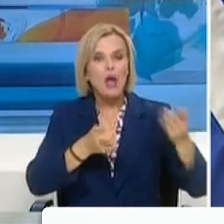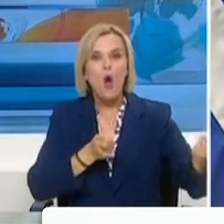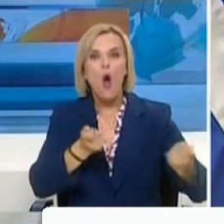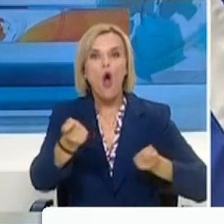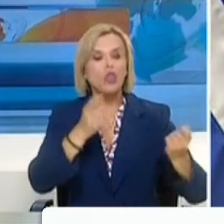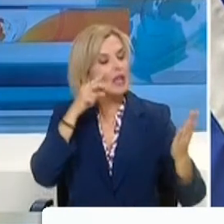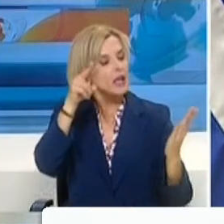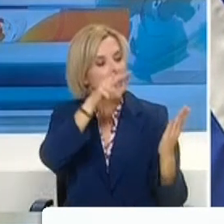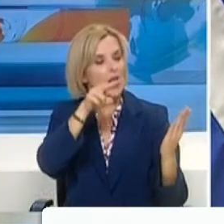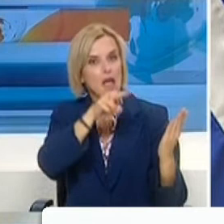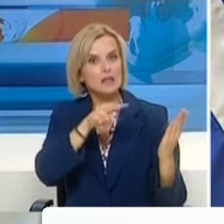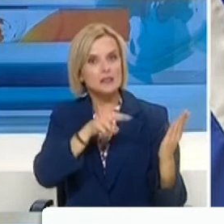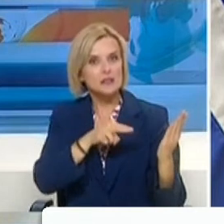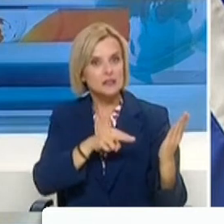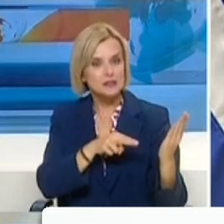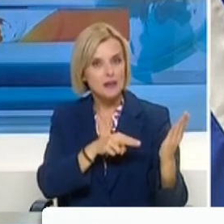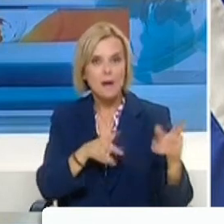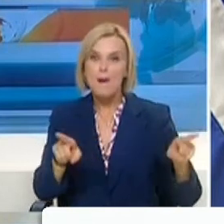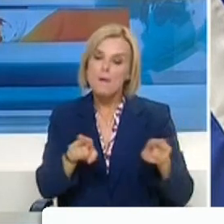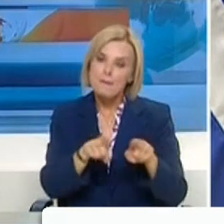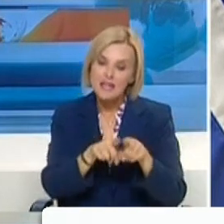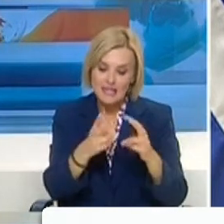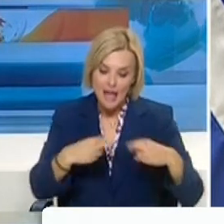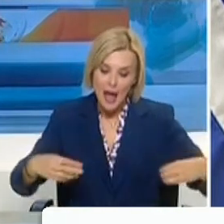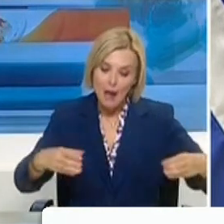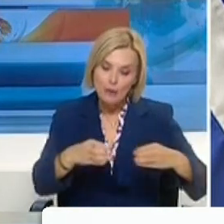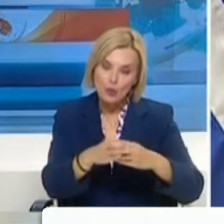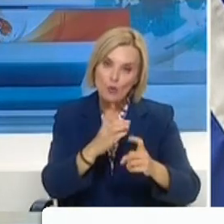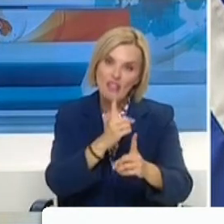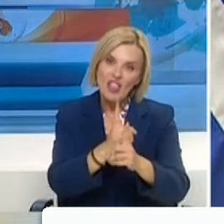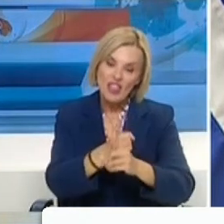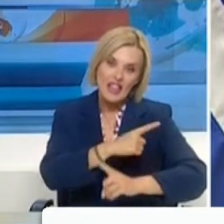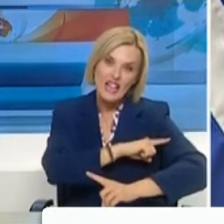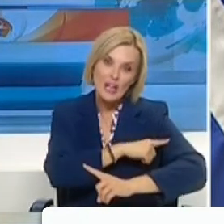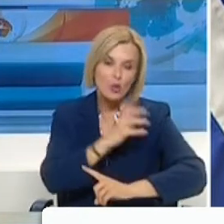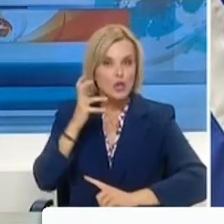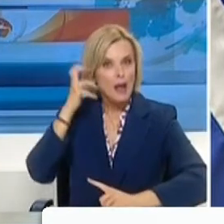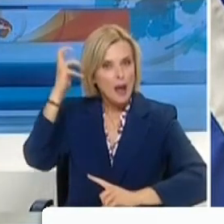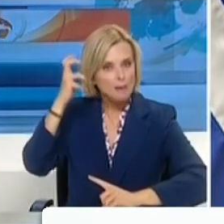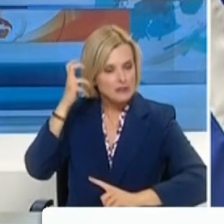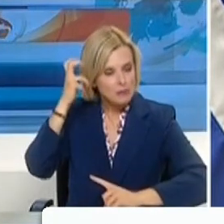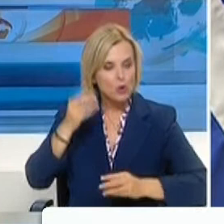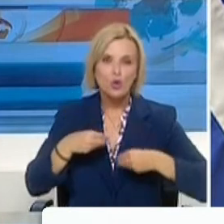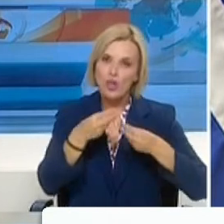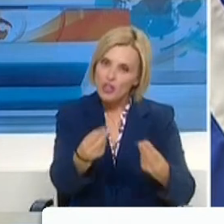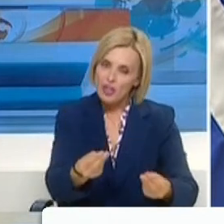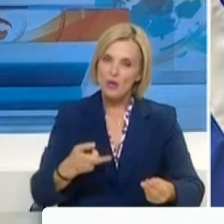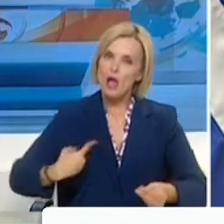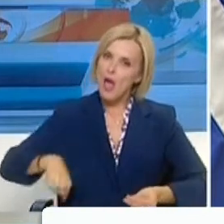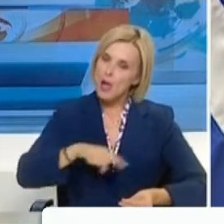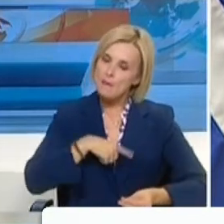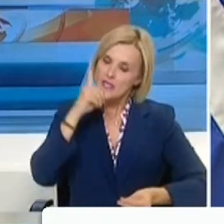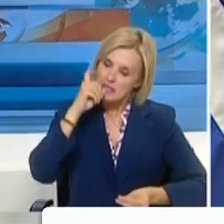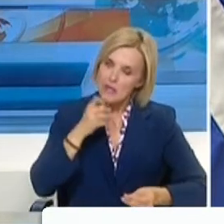πρέπει να αντιμετωπίζονται σε συνεννόηση με την Επιτροπή Λοιμόξεων του Νοσοκομείου και όπου είναι απαραίτητο και με ειδικότερες οδηγίες, είτε από εμάς στην Επιτροπή